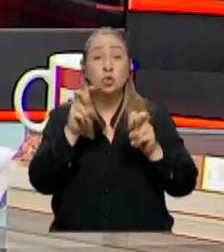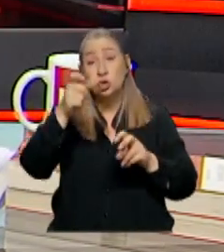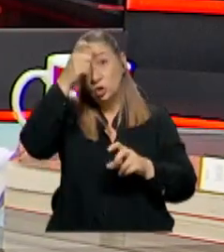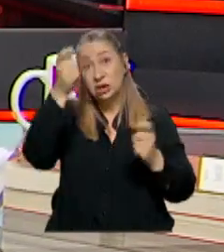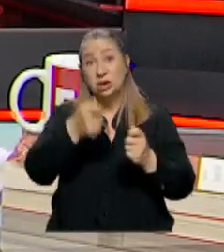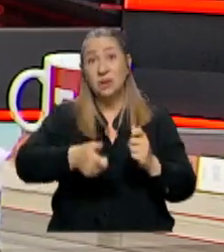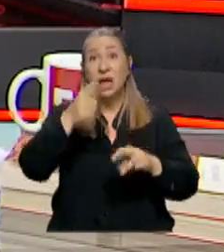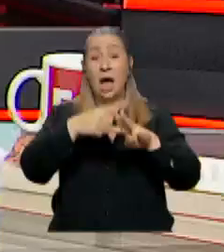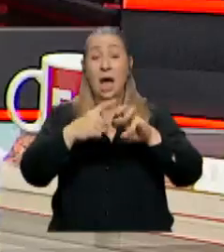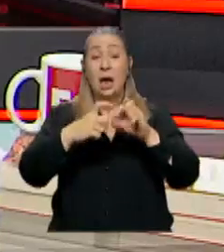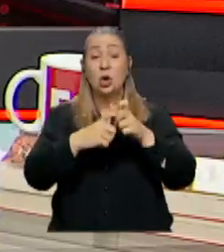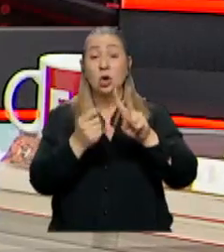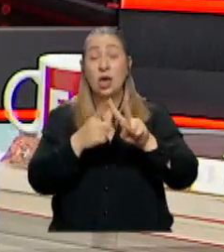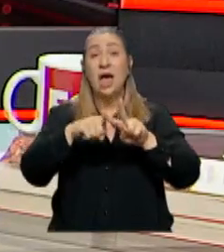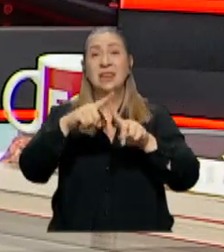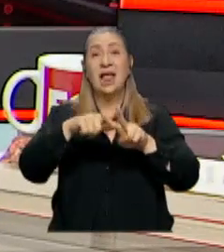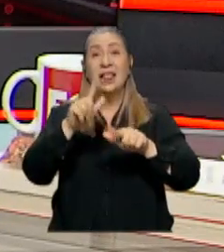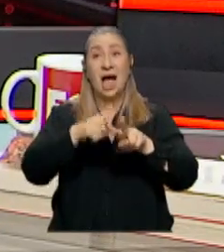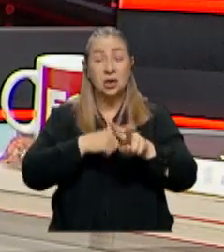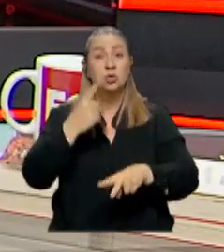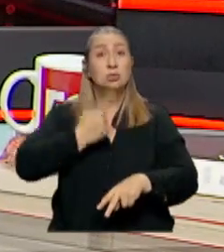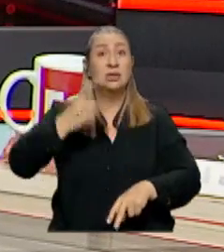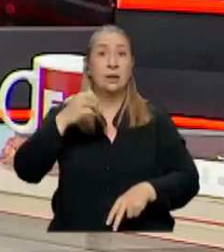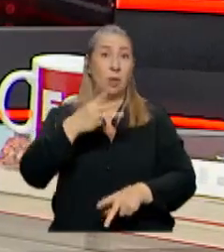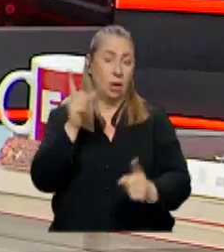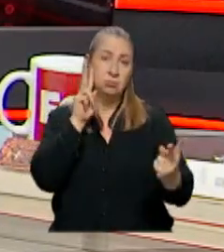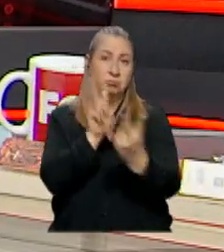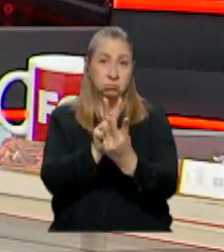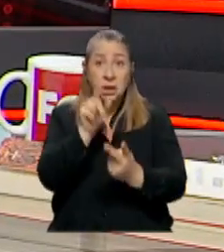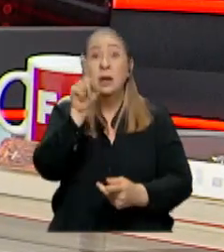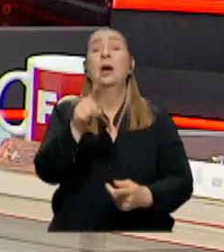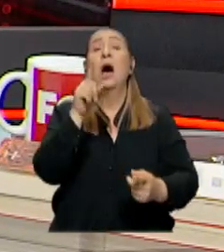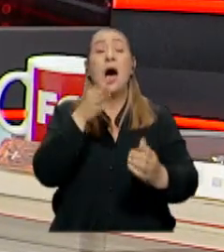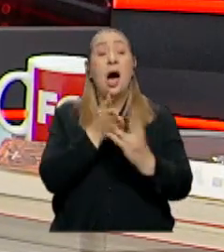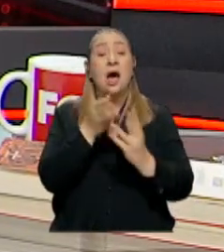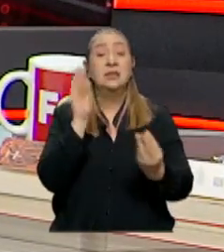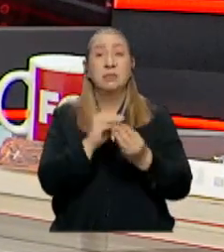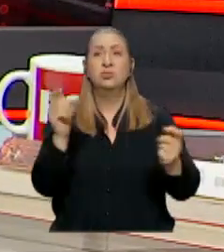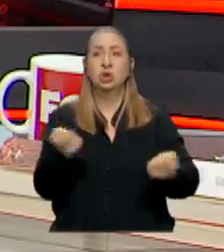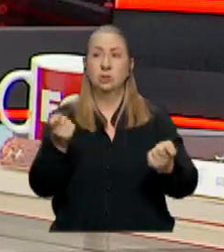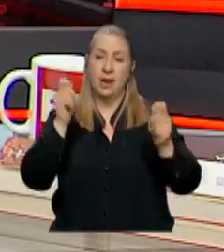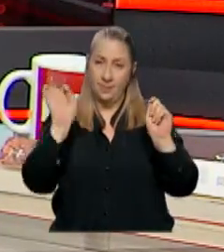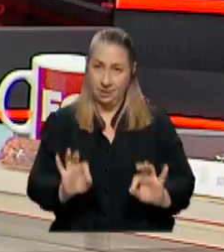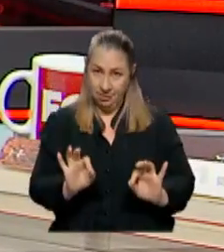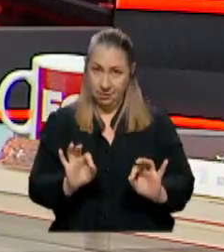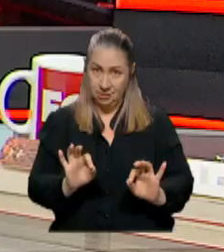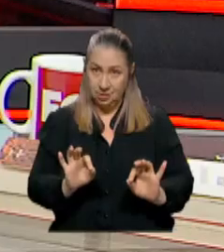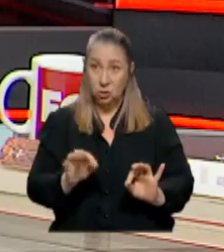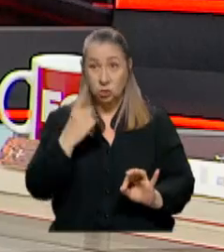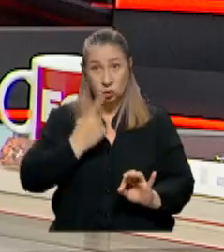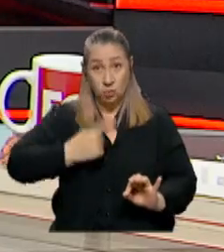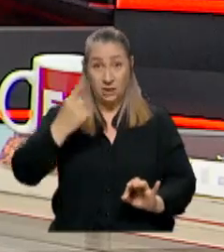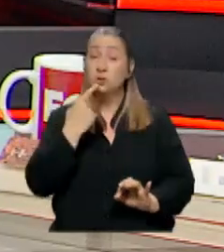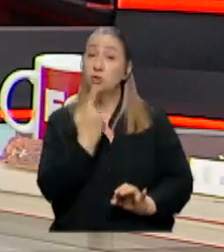Atalay, Cumhurbaşkanı Erdoğan ile görüştü. Ara zam için çalışma yapıldığını